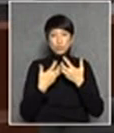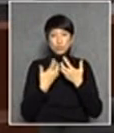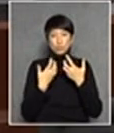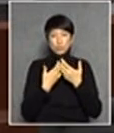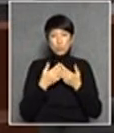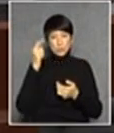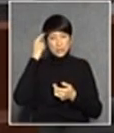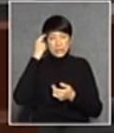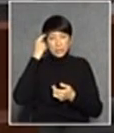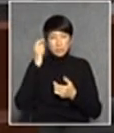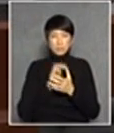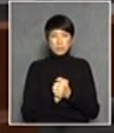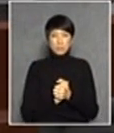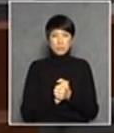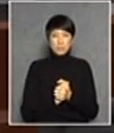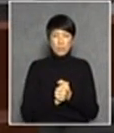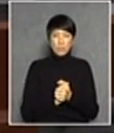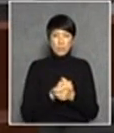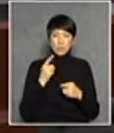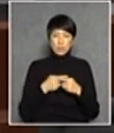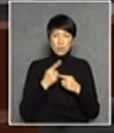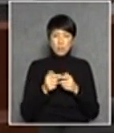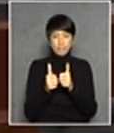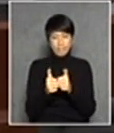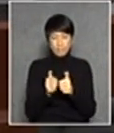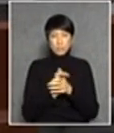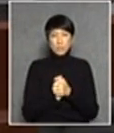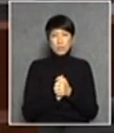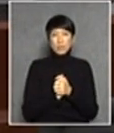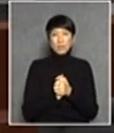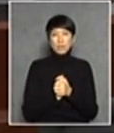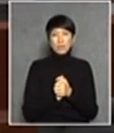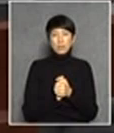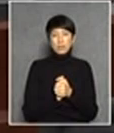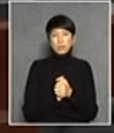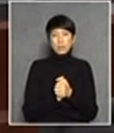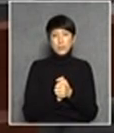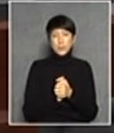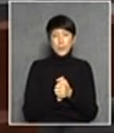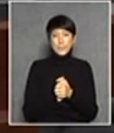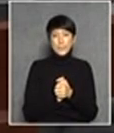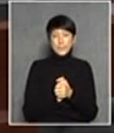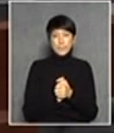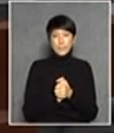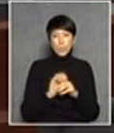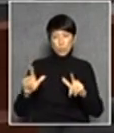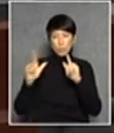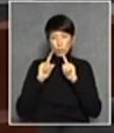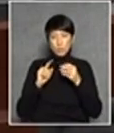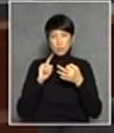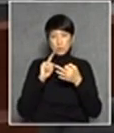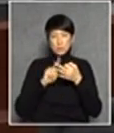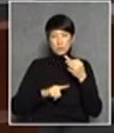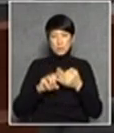知識嘅。咁咧就亦都非常之感謝你嘅。咁咧好啦，另一樣嘢咧，我想回應一下咧，就善仲佳議員